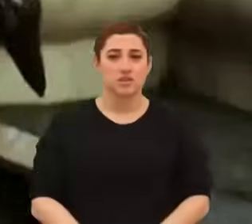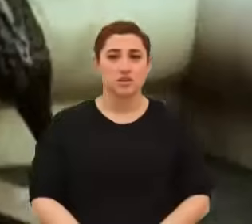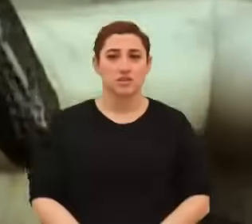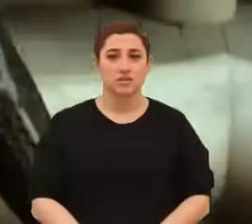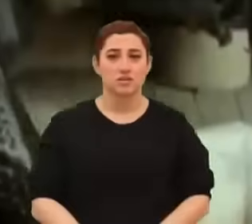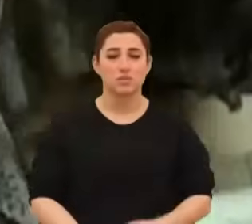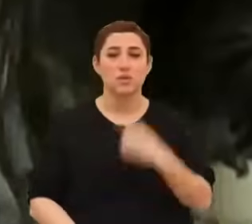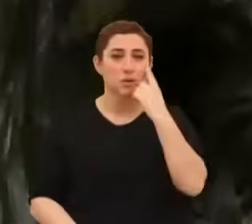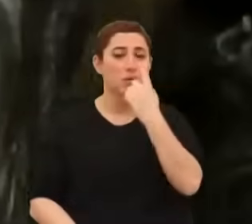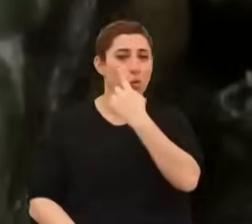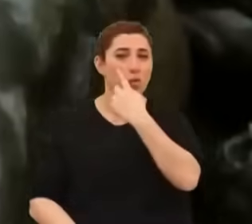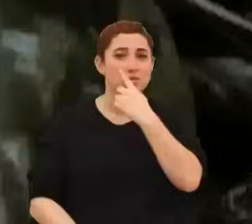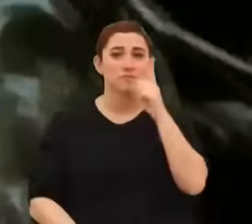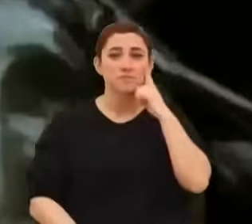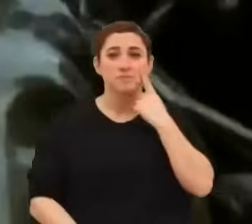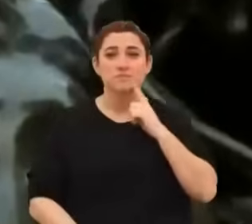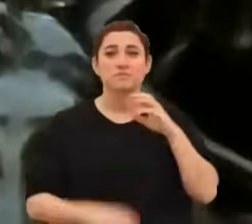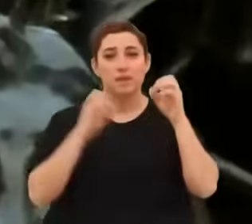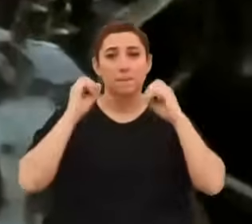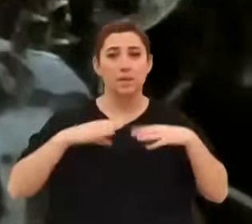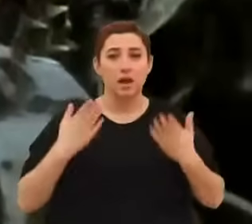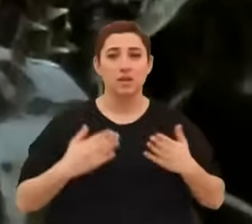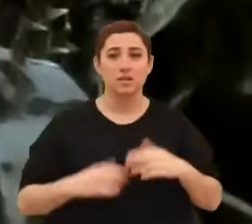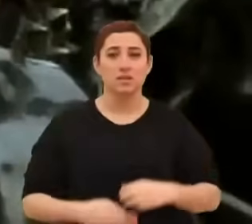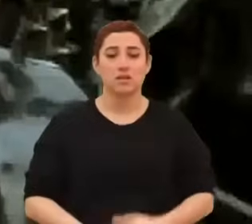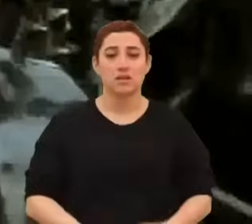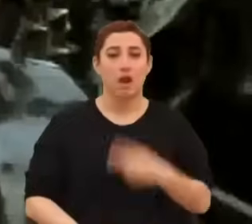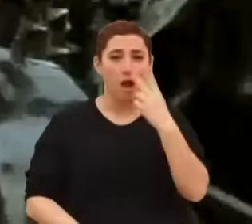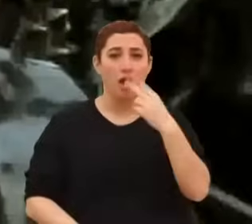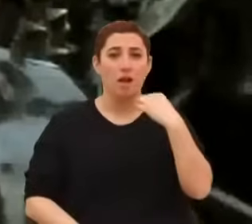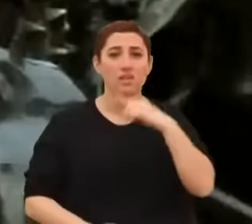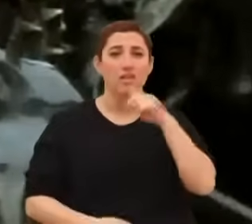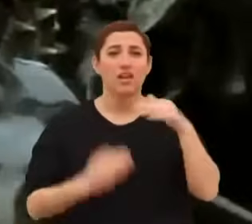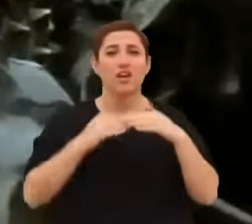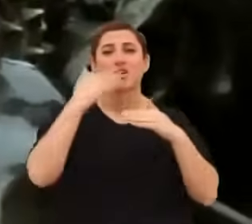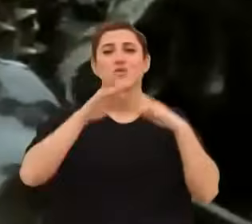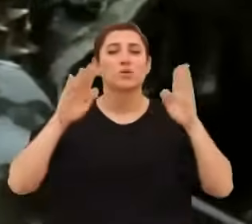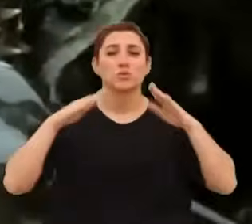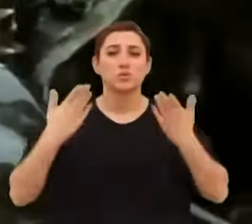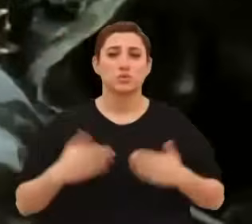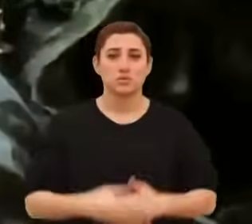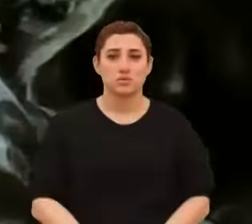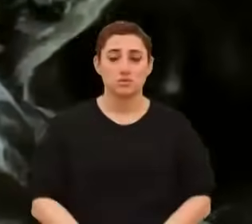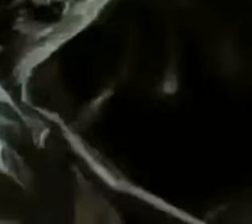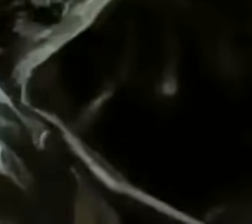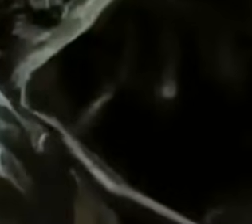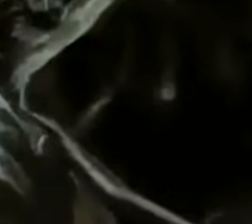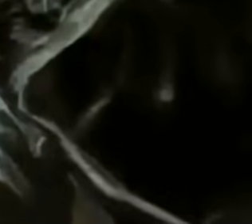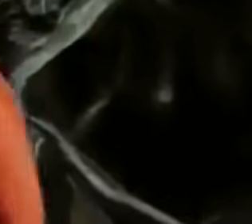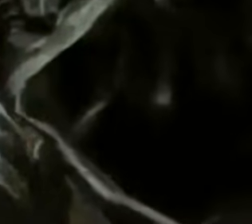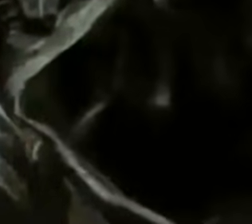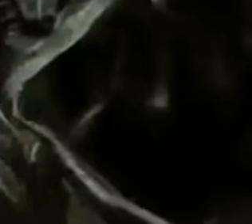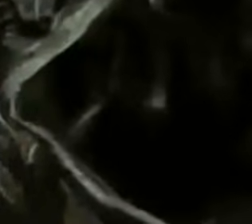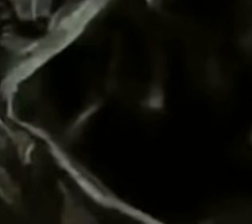Ergun süpürmeyi bırakıp heykeli incelemeye koyuldu. Heykelde kocaman bir dinozorla arkasında insan figürü dışında karma